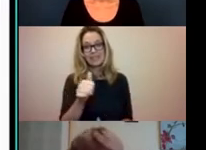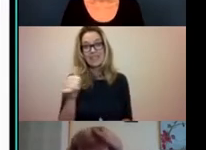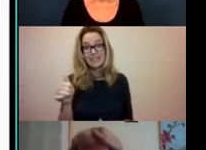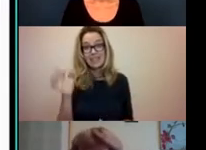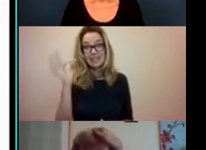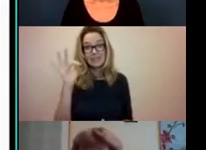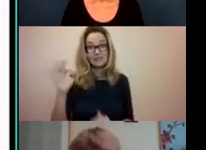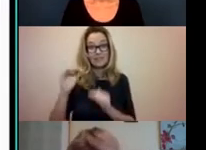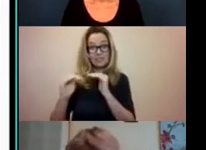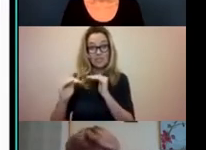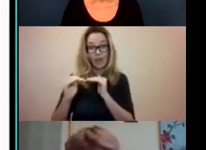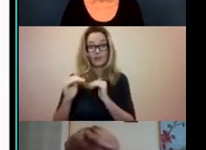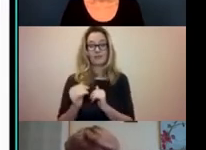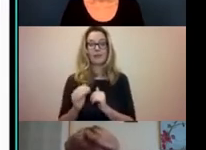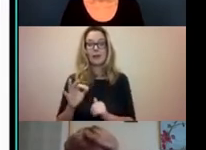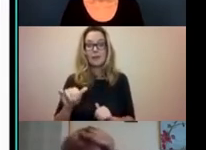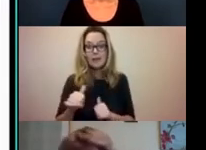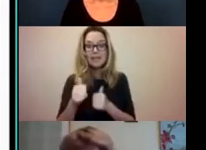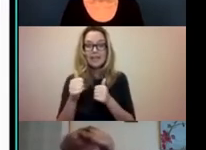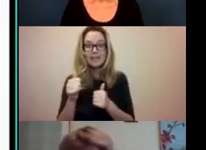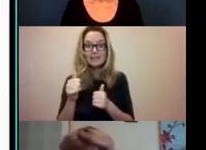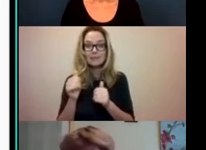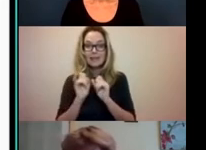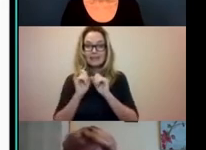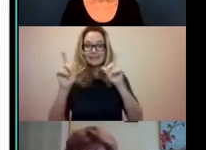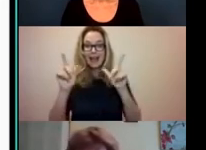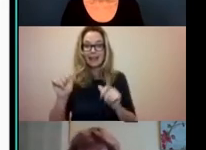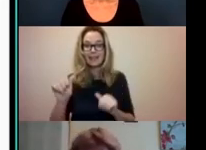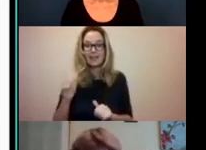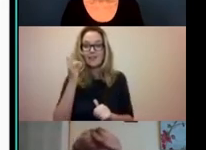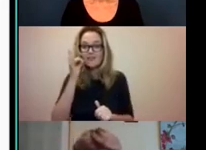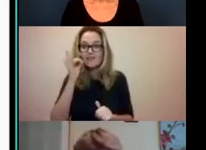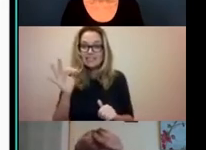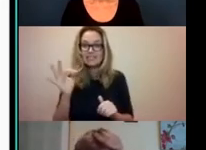met een Friese zin. Goedemiddag, goedenavond.